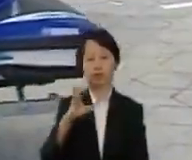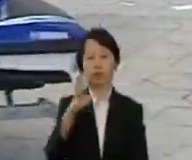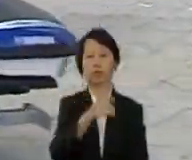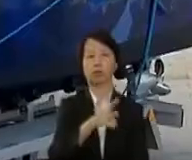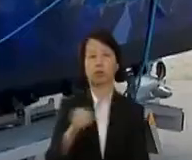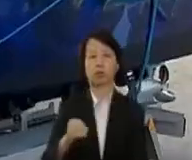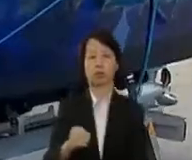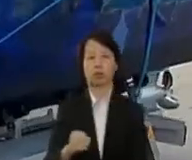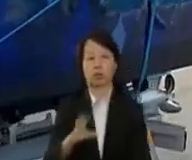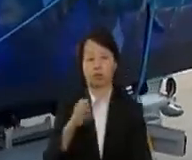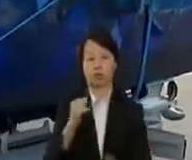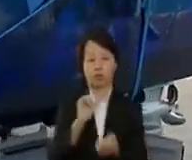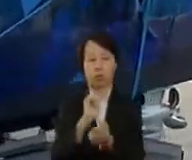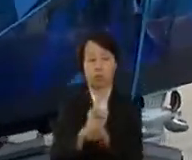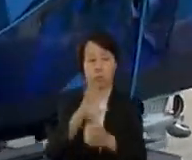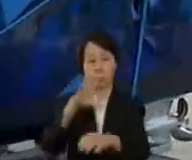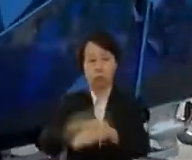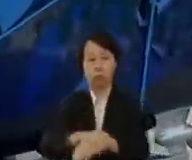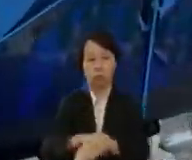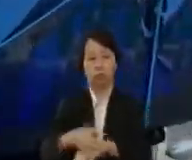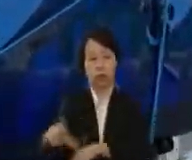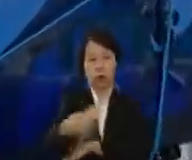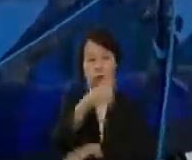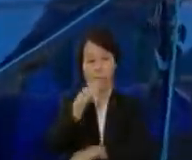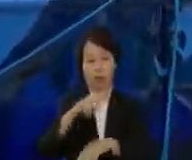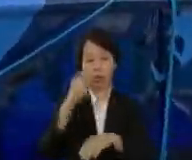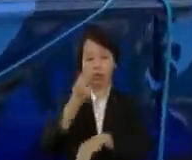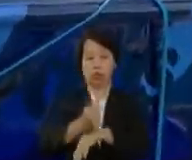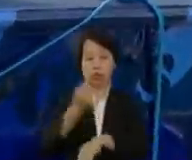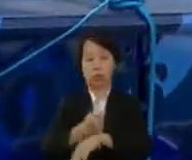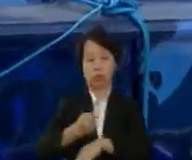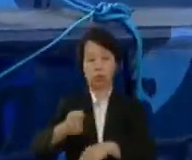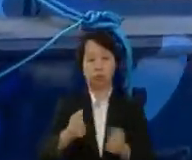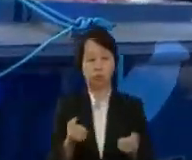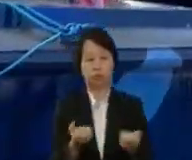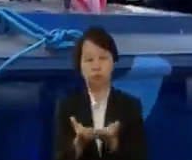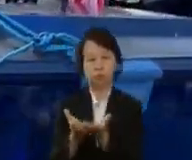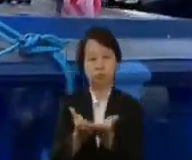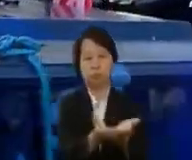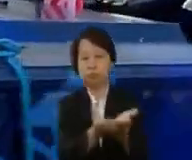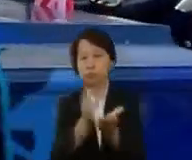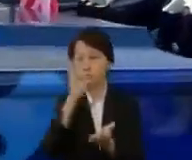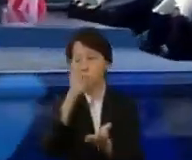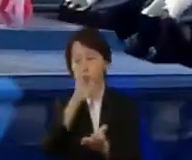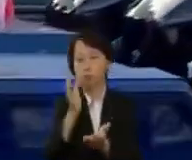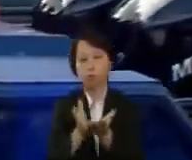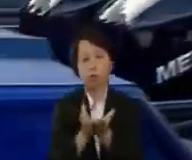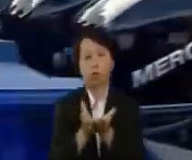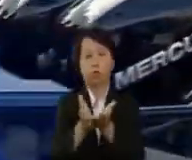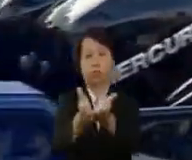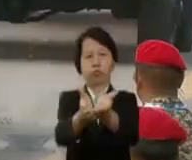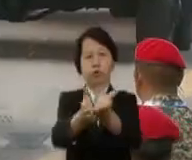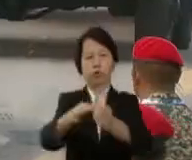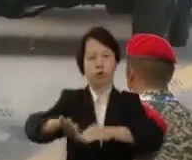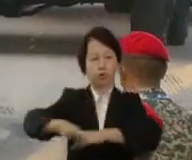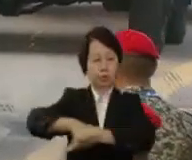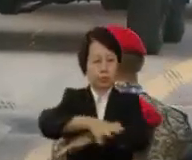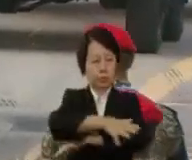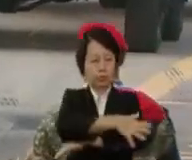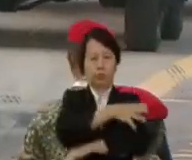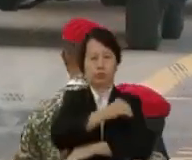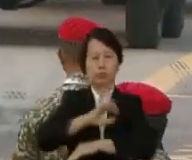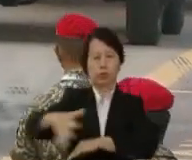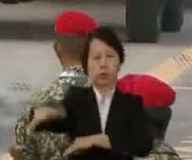sebagai tebuan laut digunakan untuk tugas-tugas rondaan dan strike force di pesisir pantai